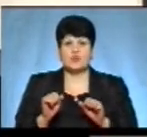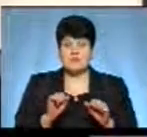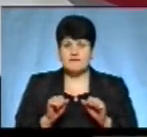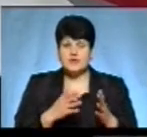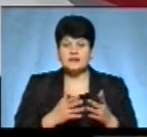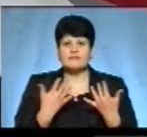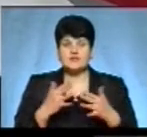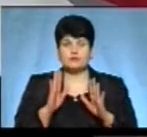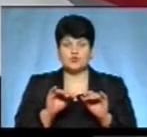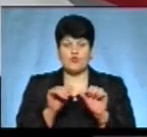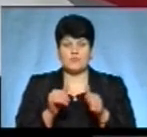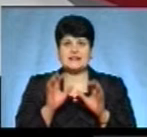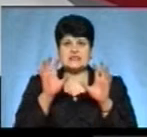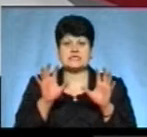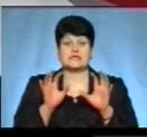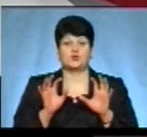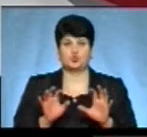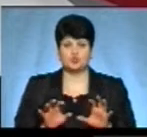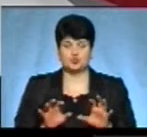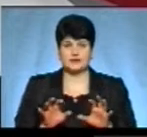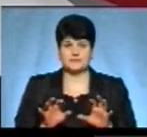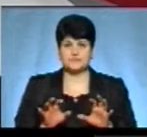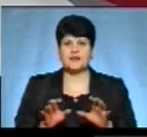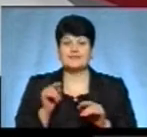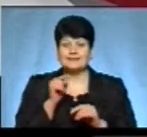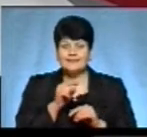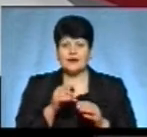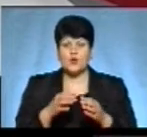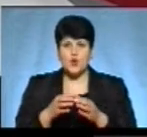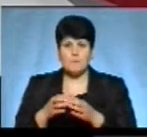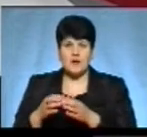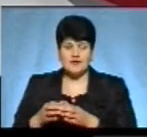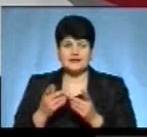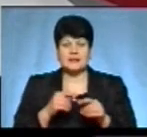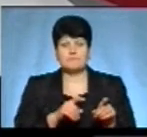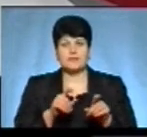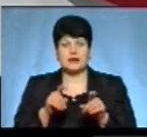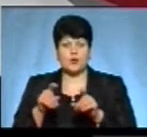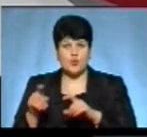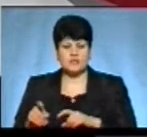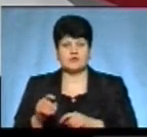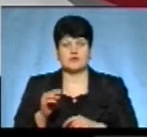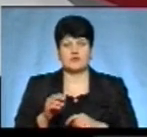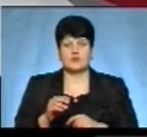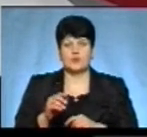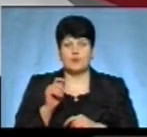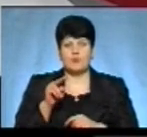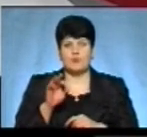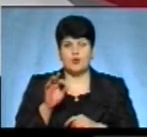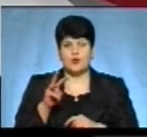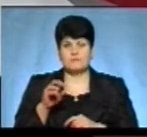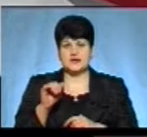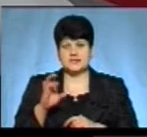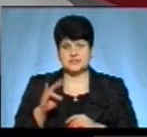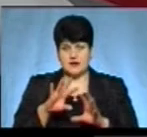будуть оформлятися статути безпосередньо тих громад, які переходять в помісну церкву. Після